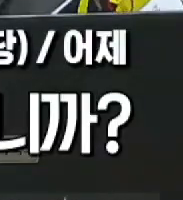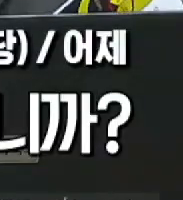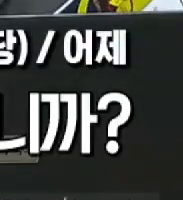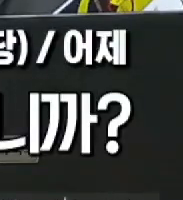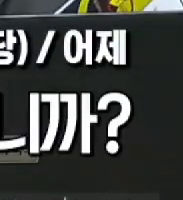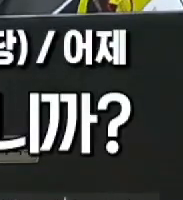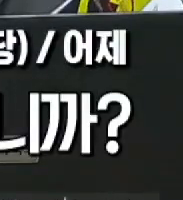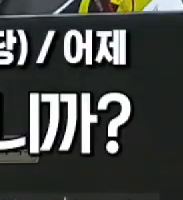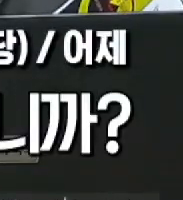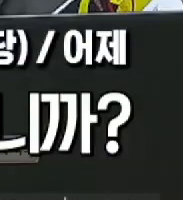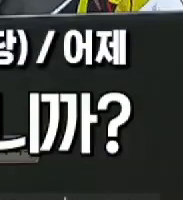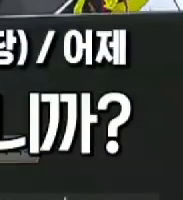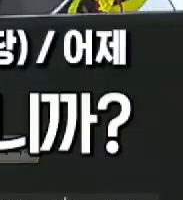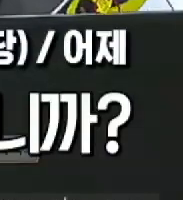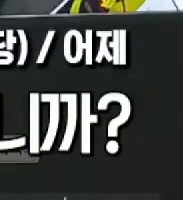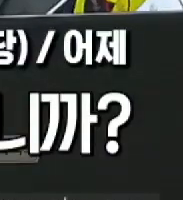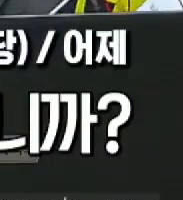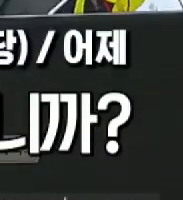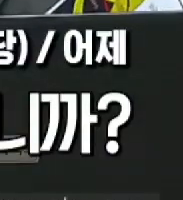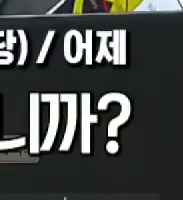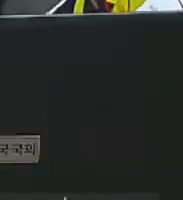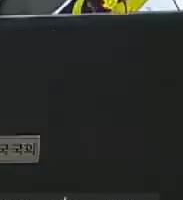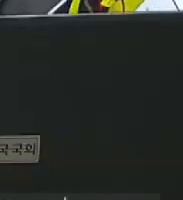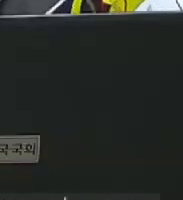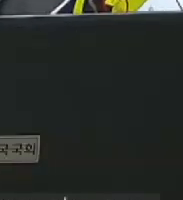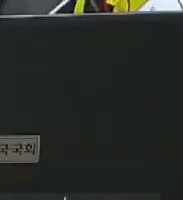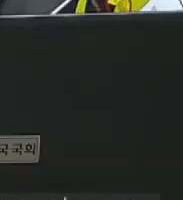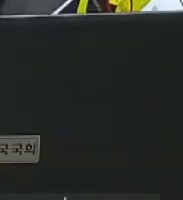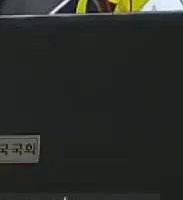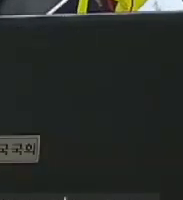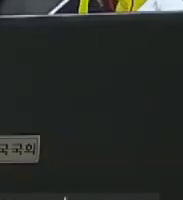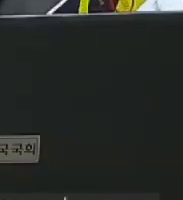윤석열 검찰총장이 누굽니까? 이거 아니,